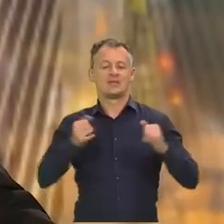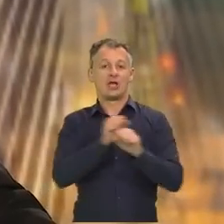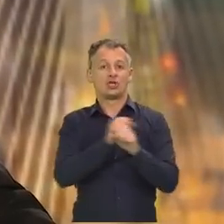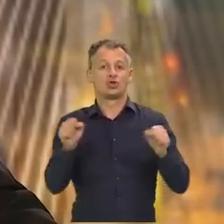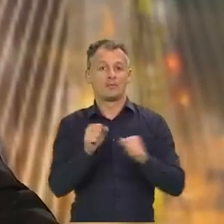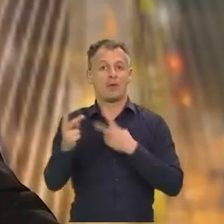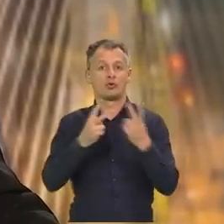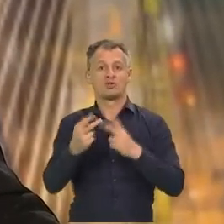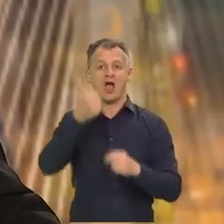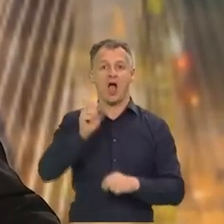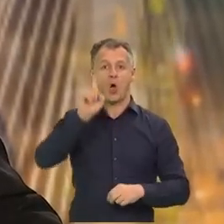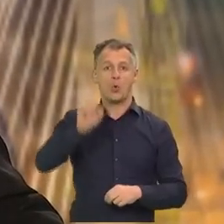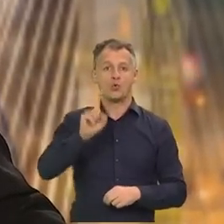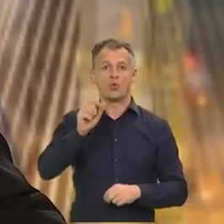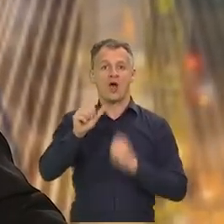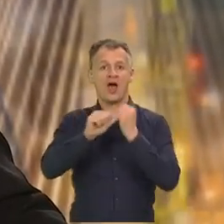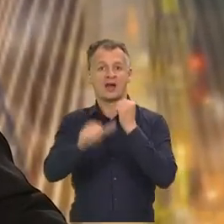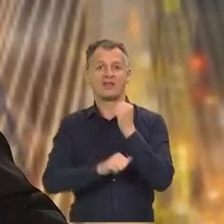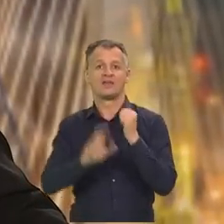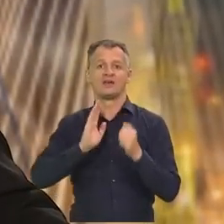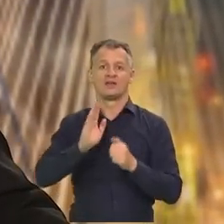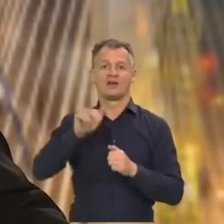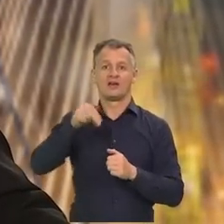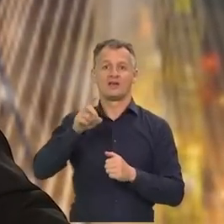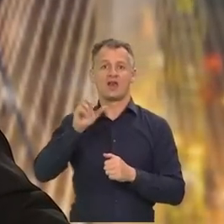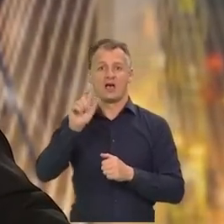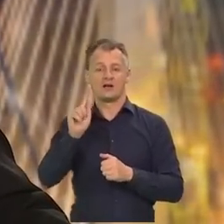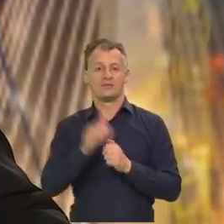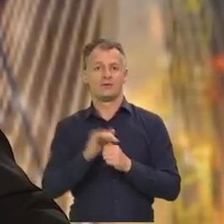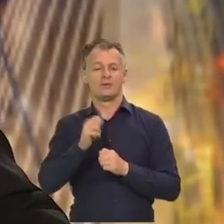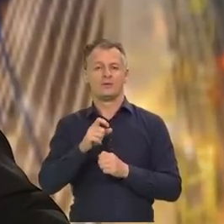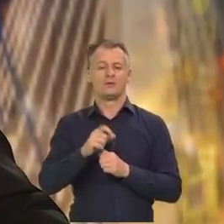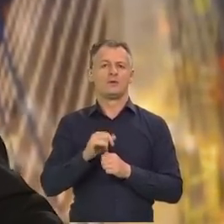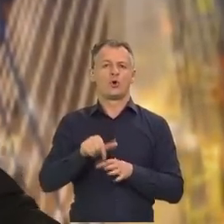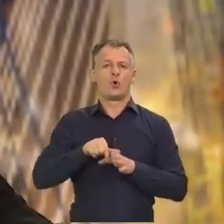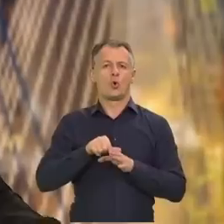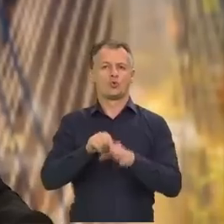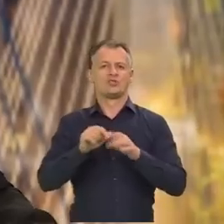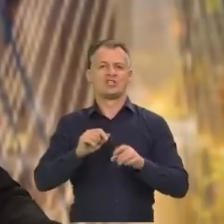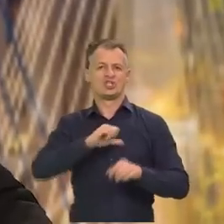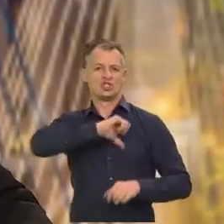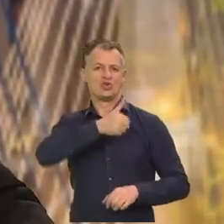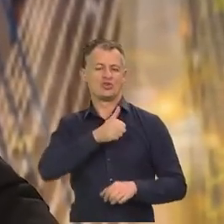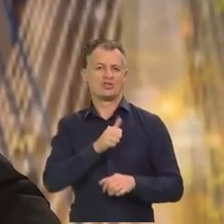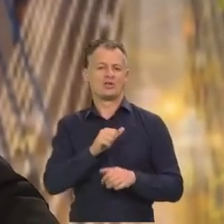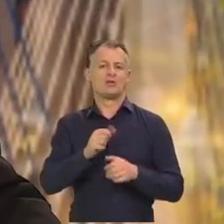Incident șocant pe autostrada A1 arat Nătlac. Mâna de gelozie, un francez a sărit din mașină după o ceartă cu iubita sa, cu 24 de